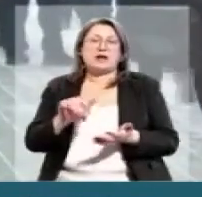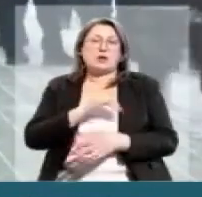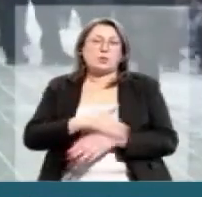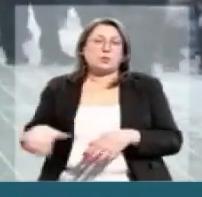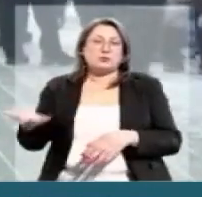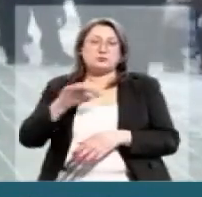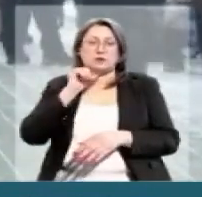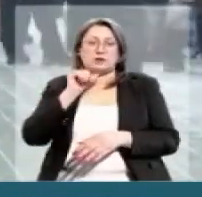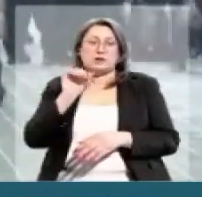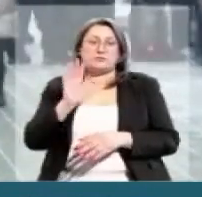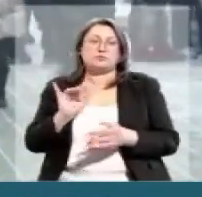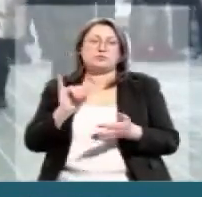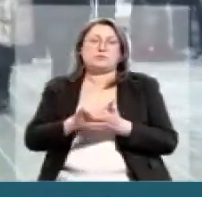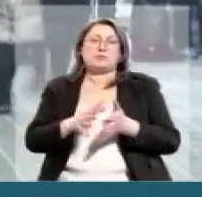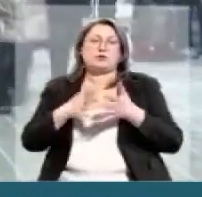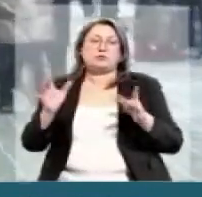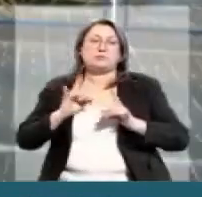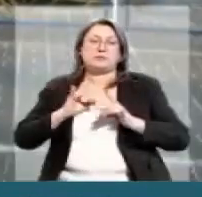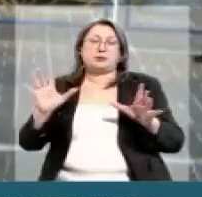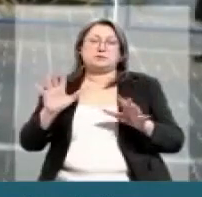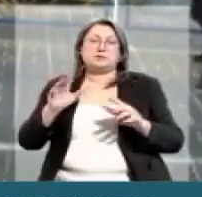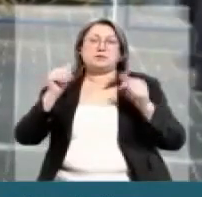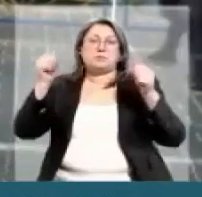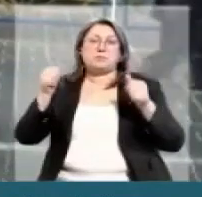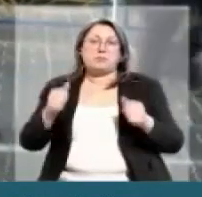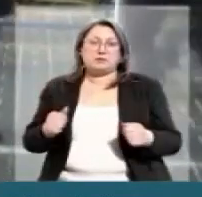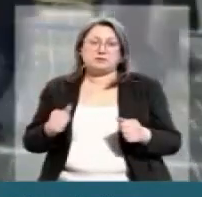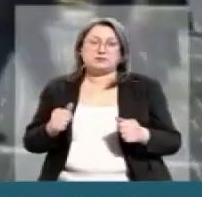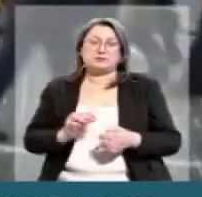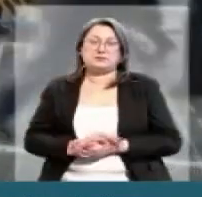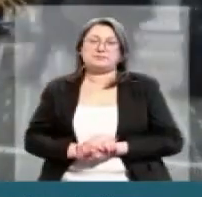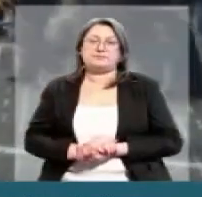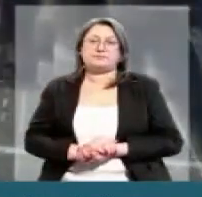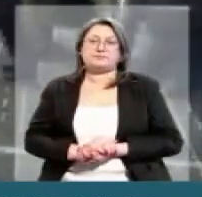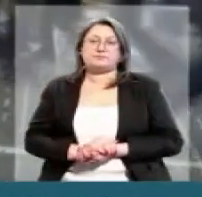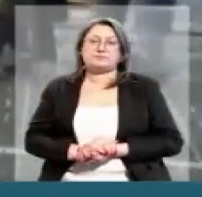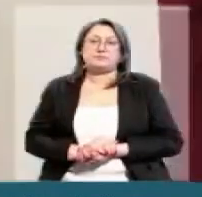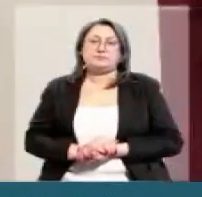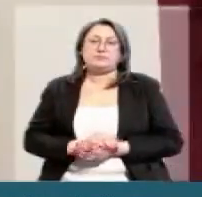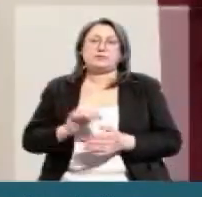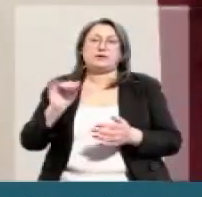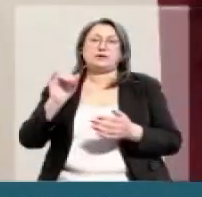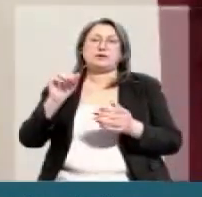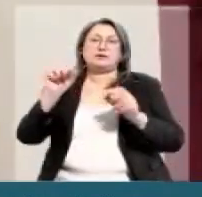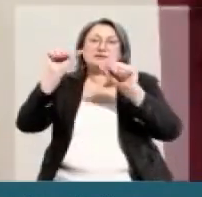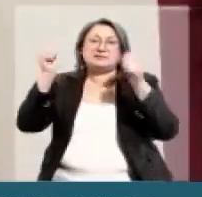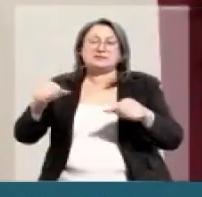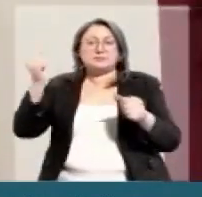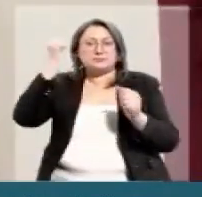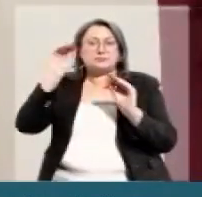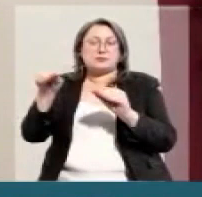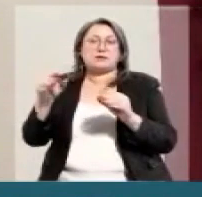баннерлер орнатылатын болады. Ал сити орталықта шаңырақ және жеті қазынаны бейнелейтін инсталляциялар қойылмақ. Шаңырақ